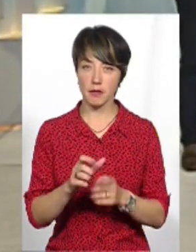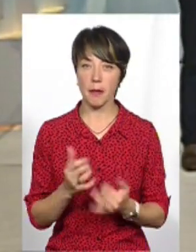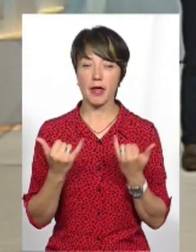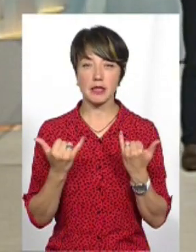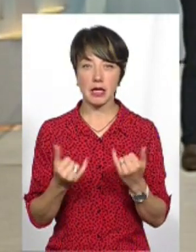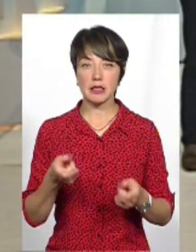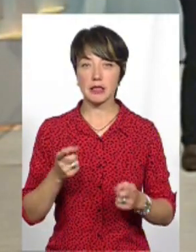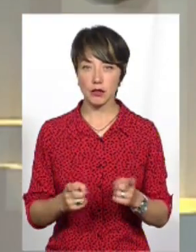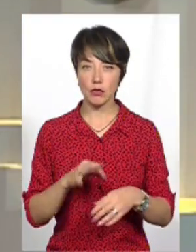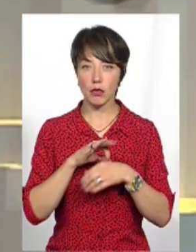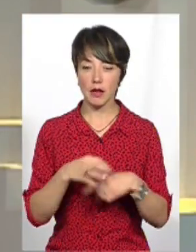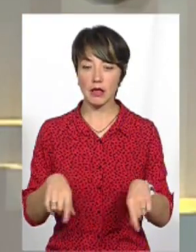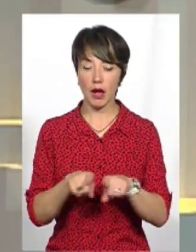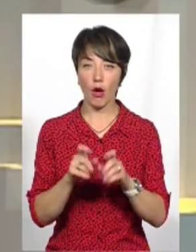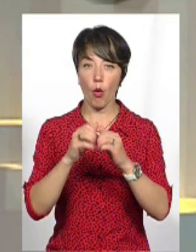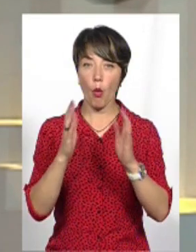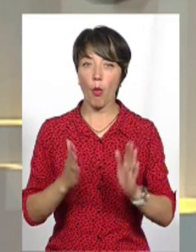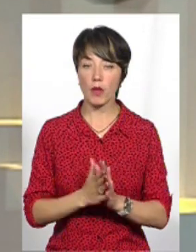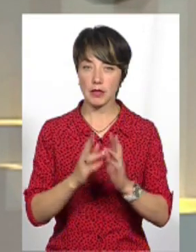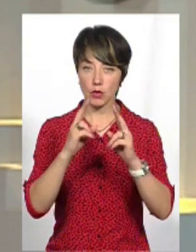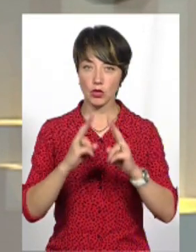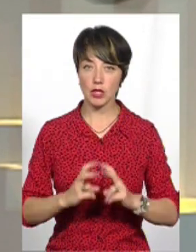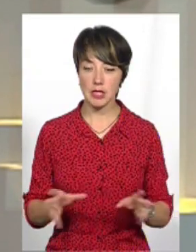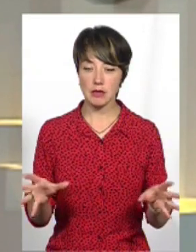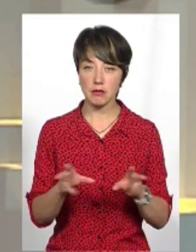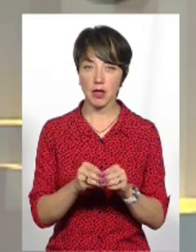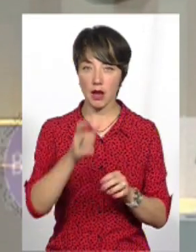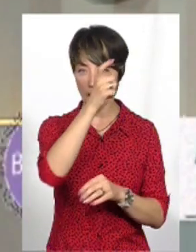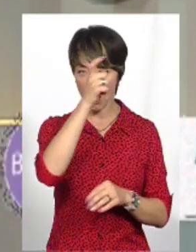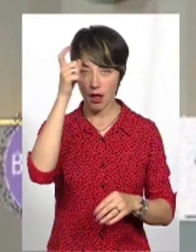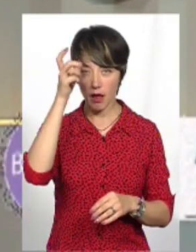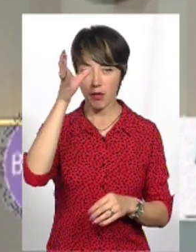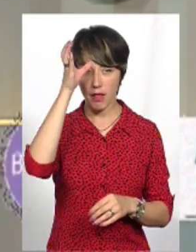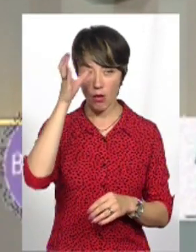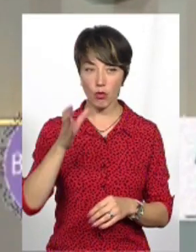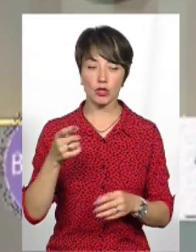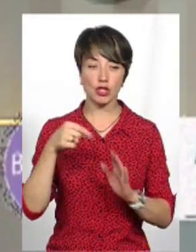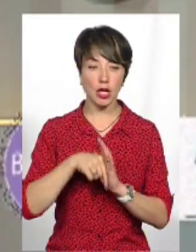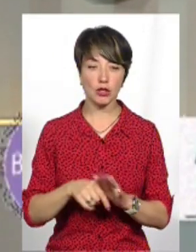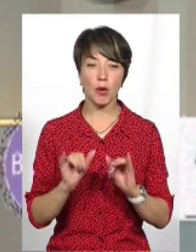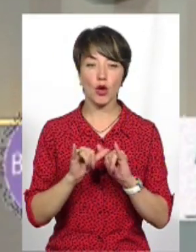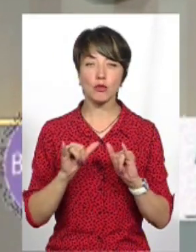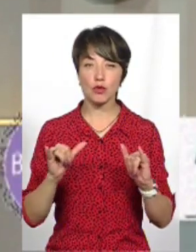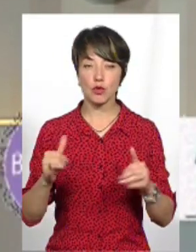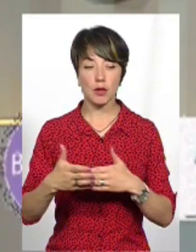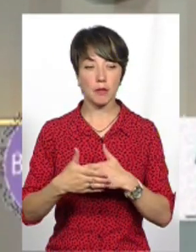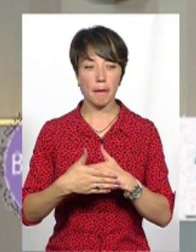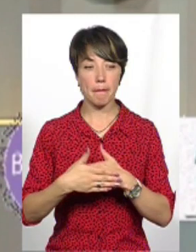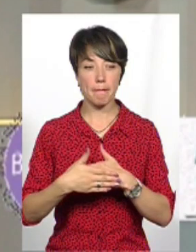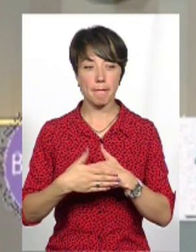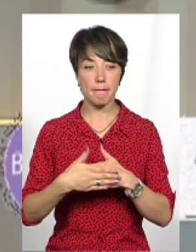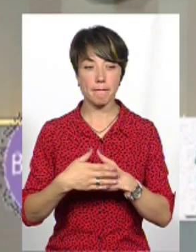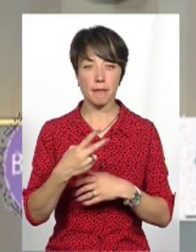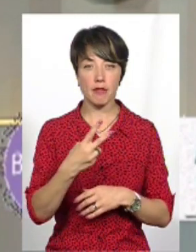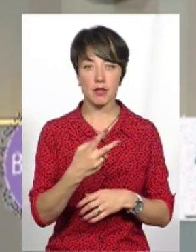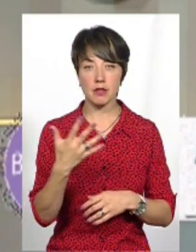ну, зараз дійсно ми провели таке комплексне дослідження, це от спільно з Академією наук. Значить, ми розповсюдили близько